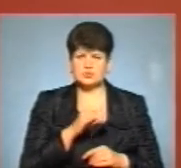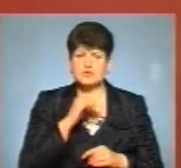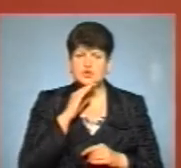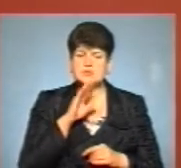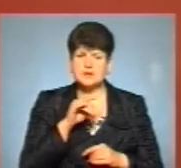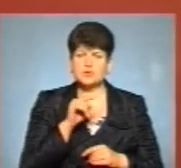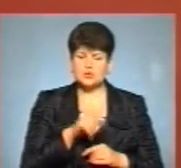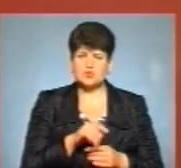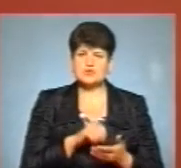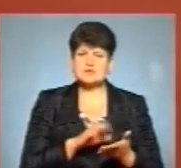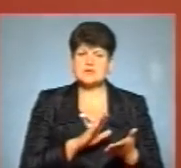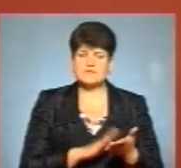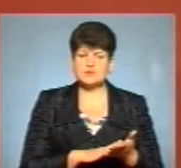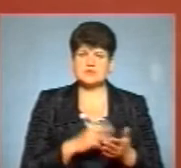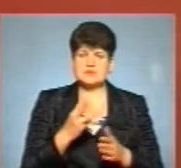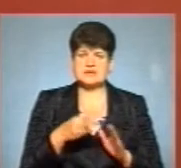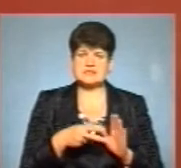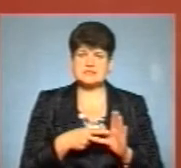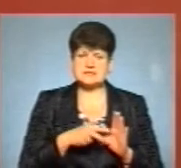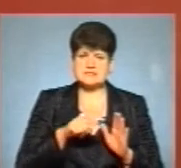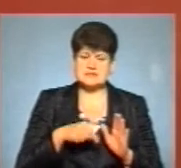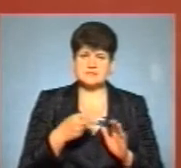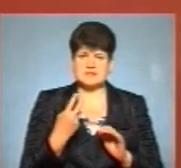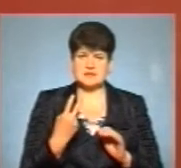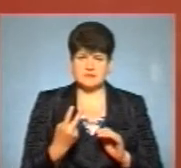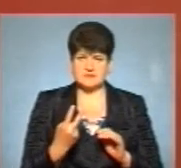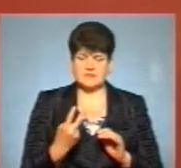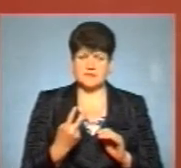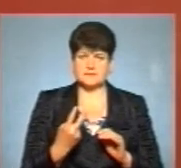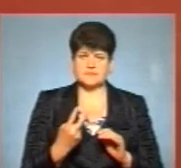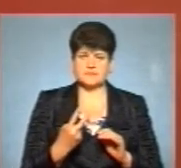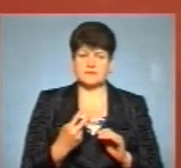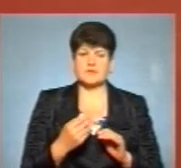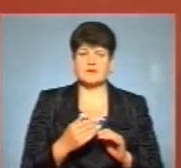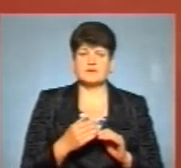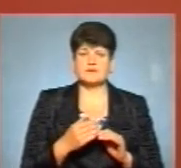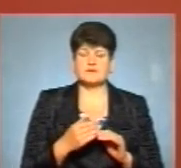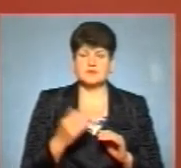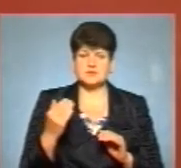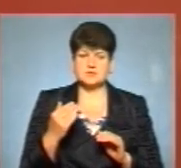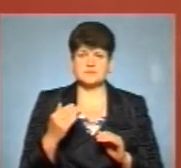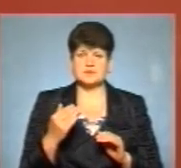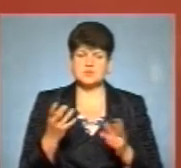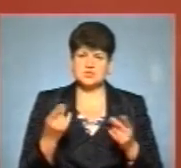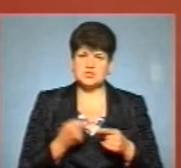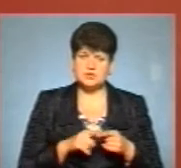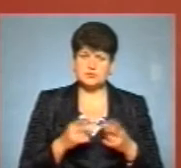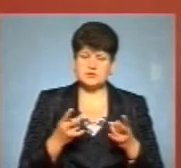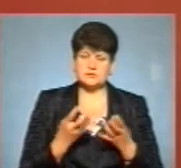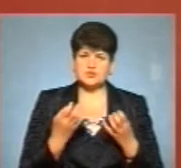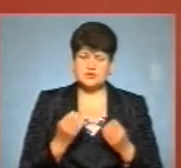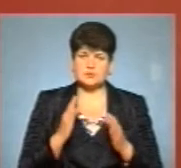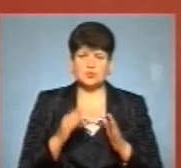що зафіксують 37,2 або вищу температуру на самому пункті тестування. Чи потрібно буде ще якісь